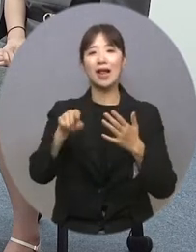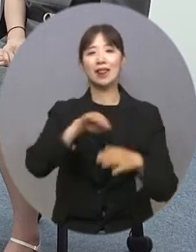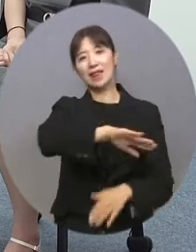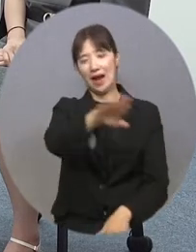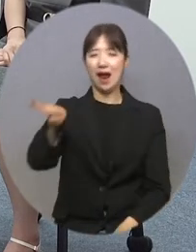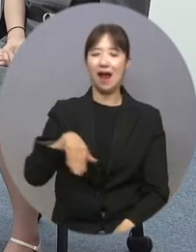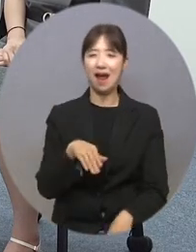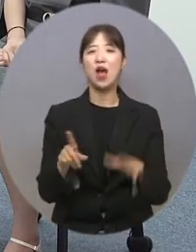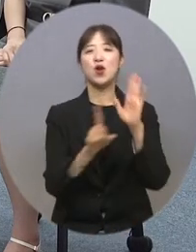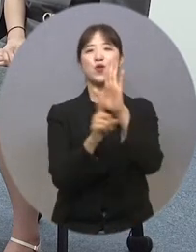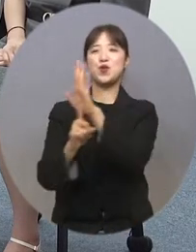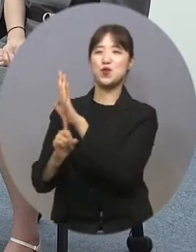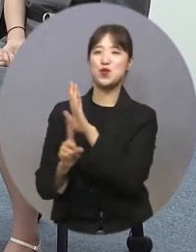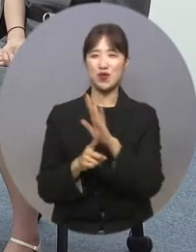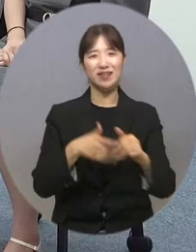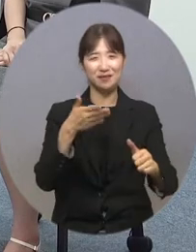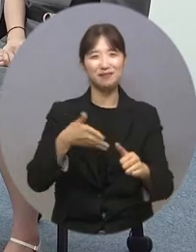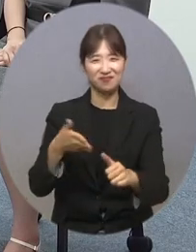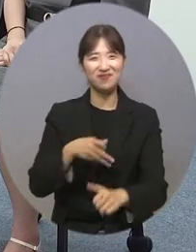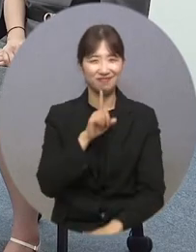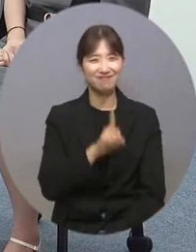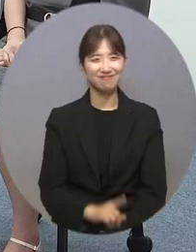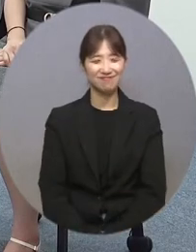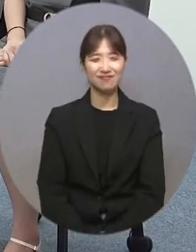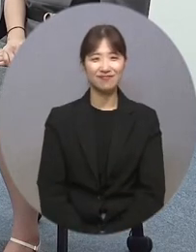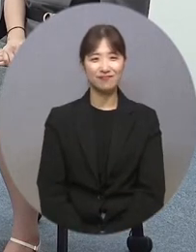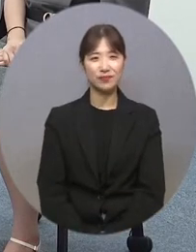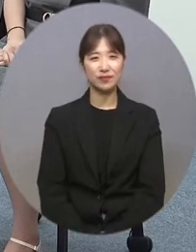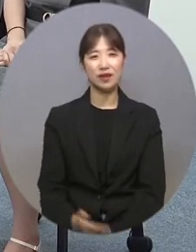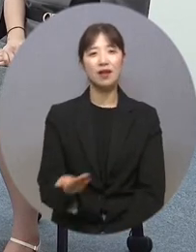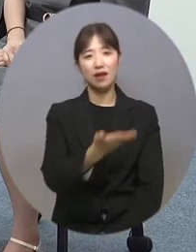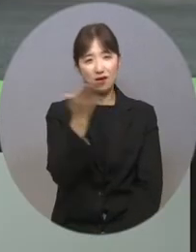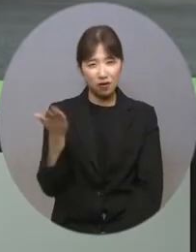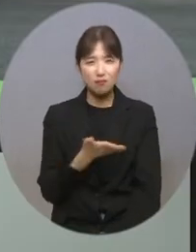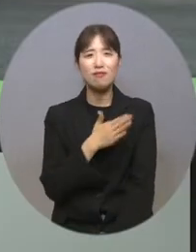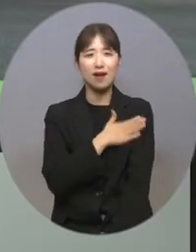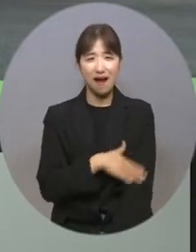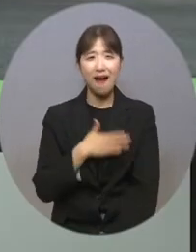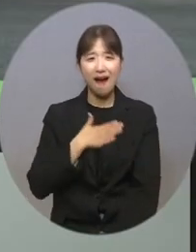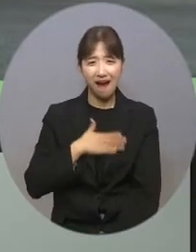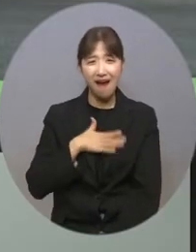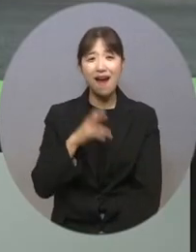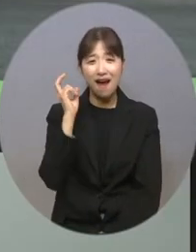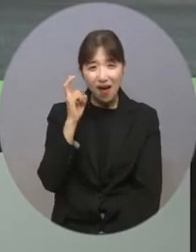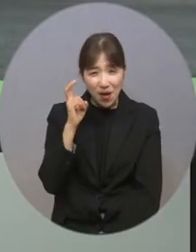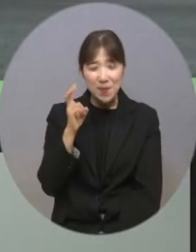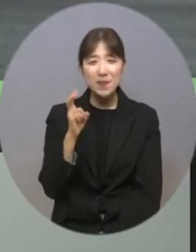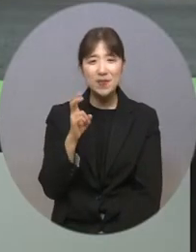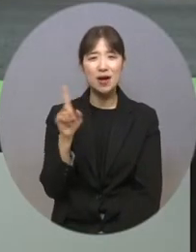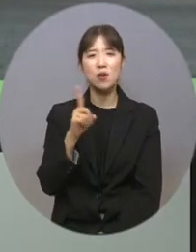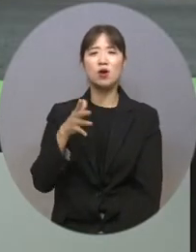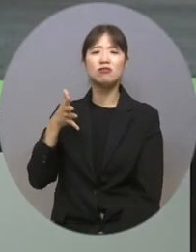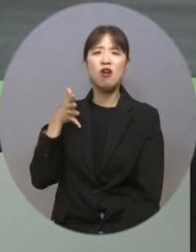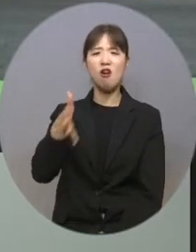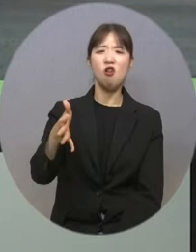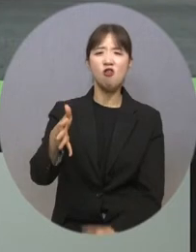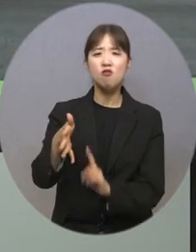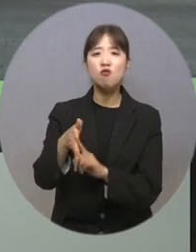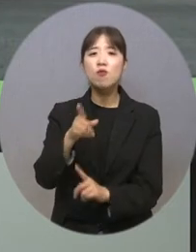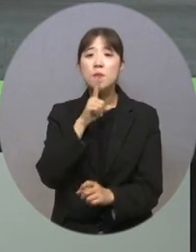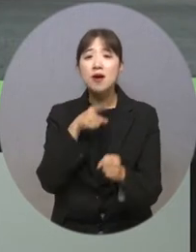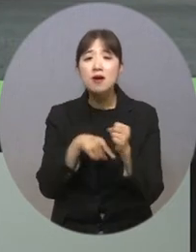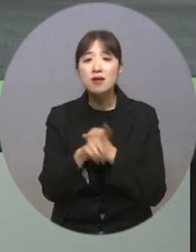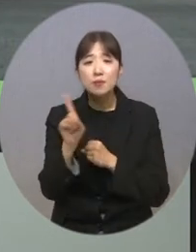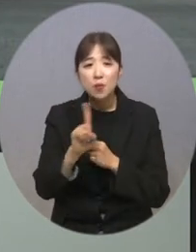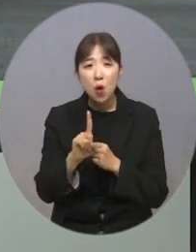이렇게 다 공유해주세요 그리고 여러분 뭐 알고 게시 얘기겠지만 게 전용 의 의미는 사실은